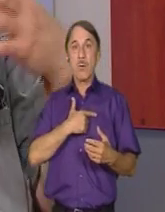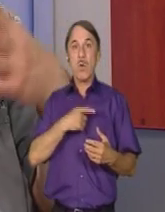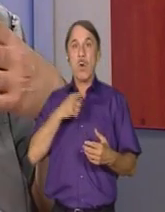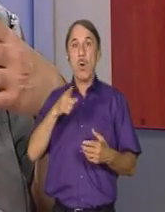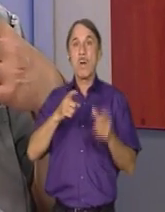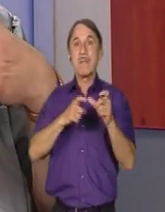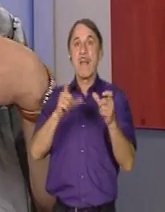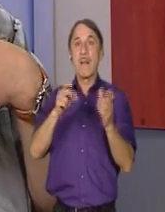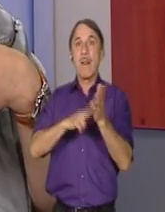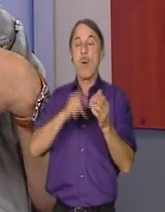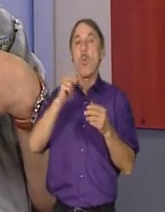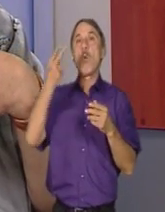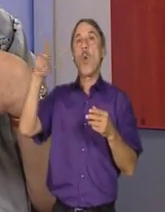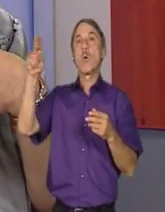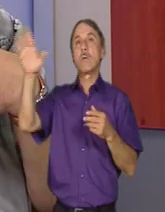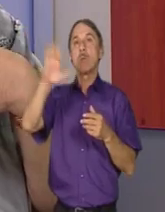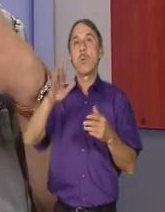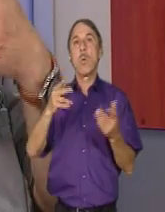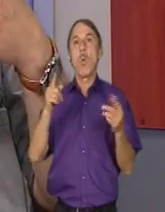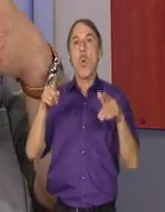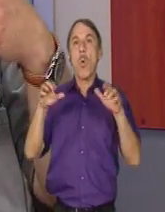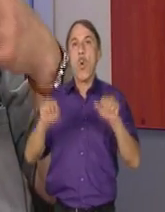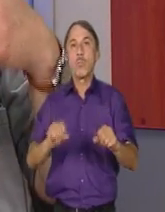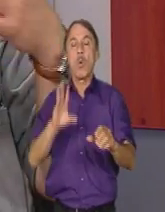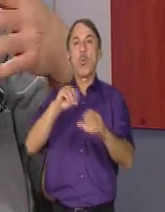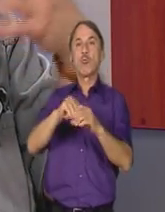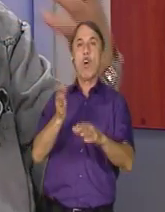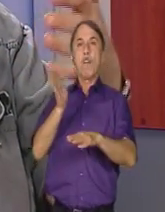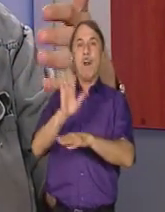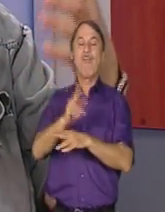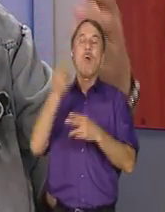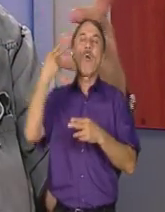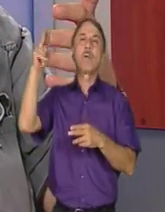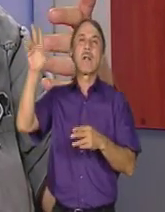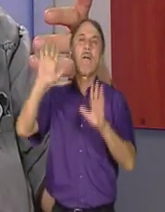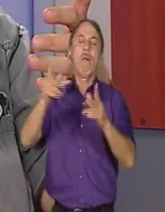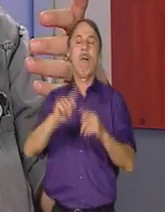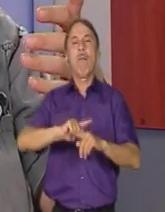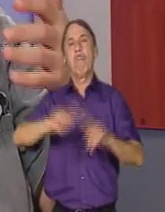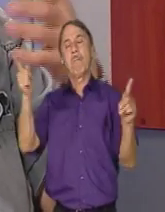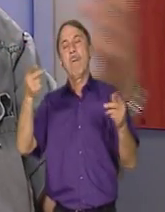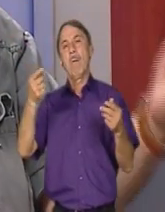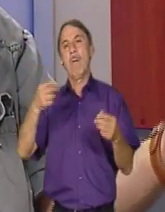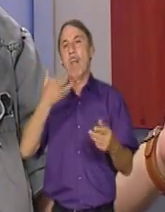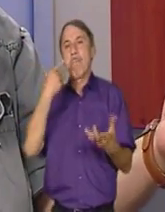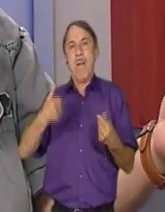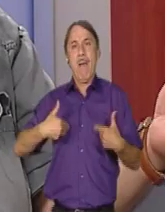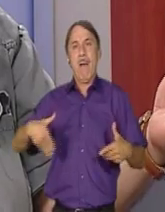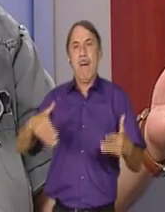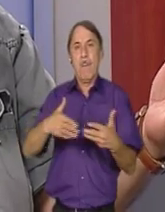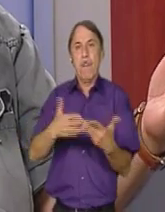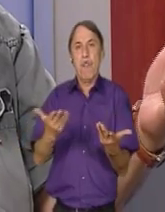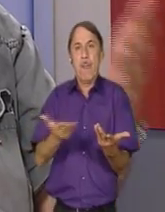ne možemo imati cene kao što su u inostranstvu, gde za ozbiljnu operarsku predstavu platite između 150 i 350